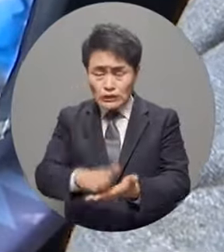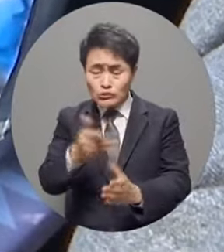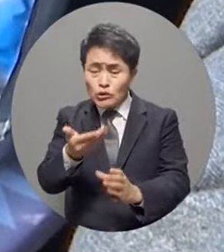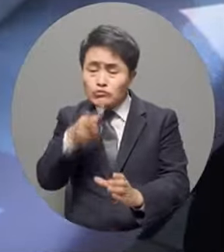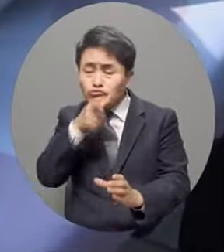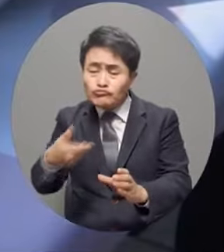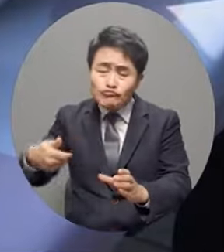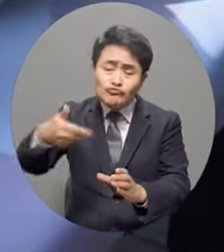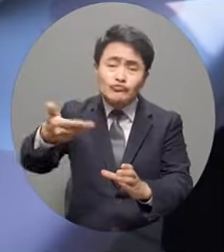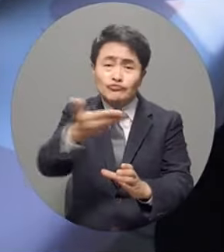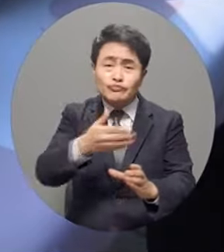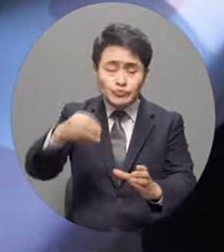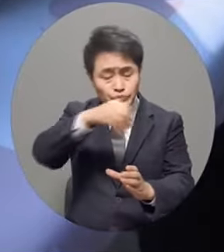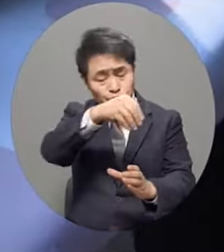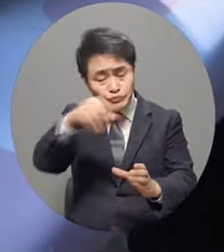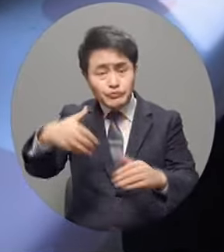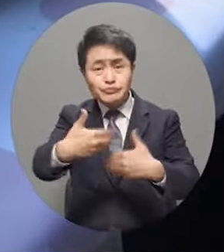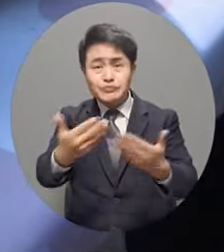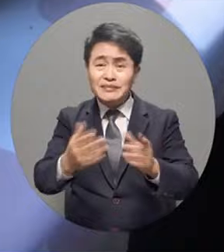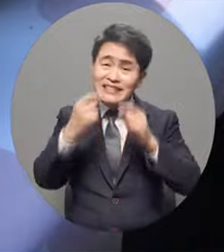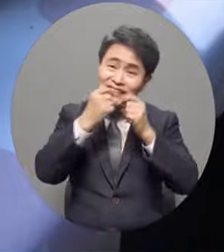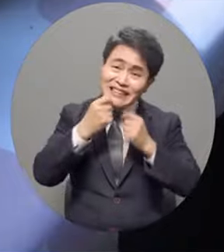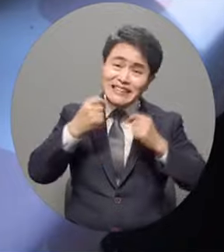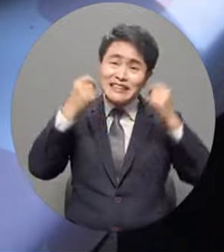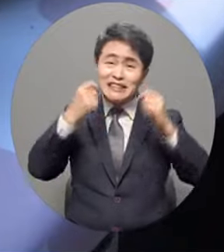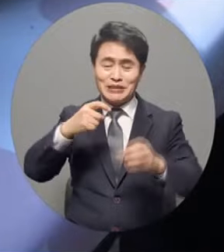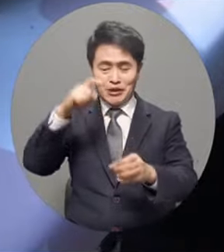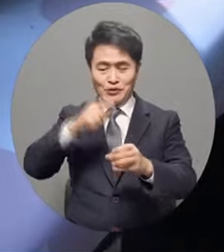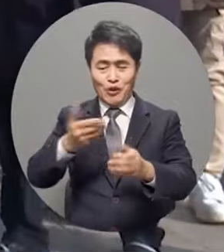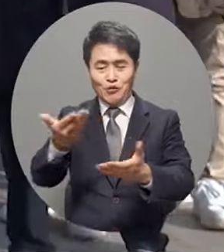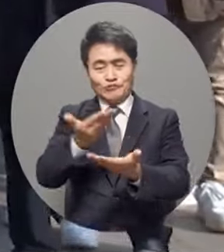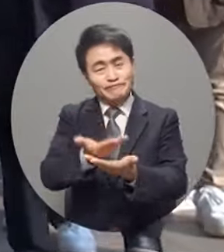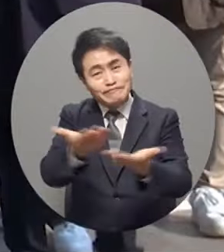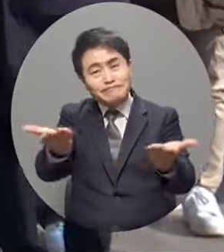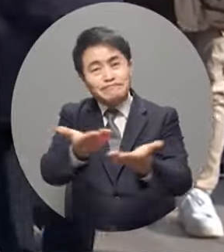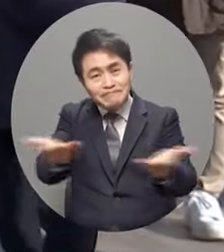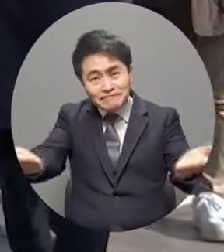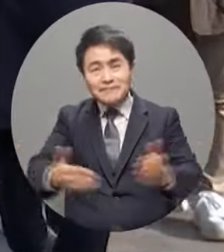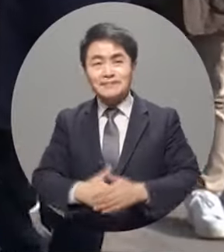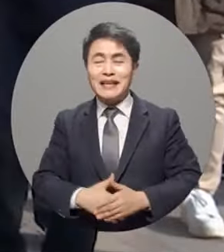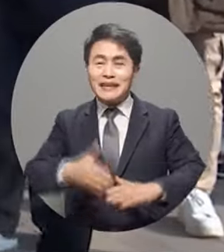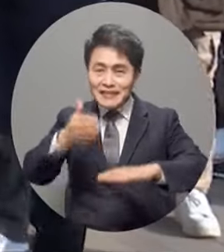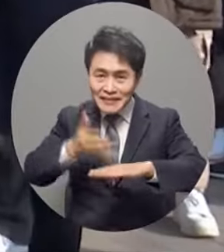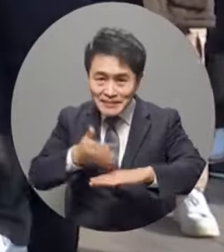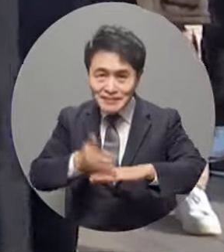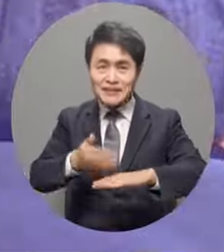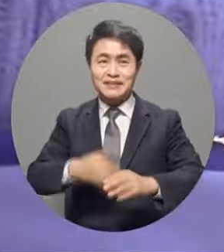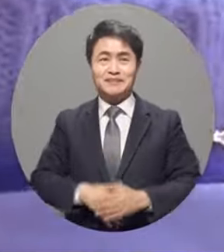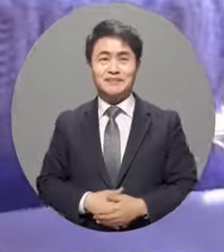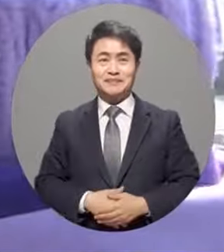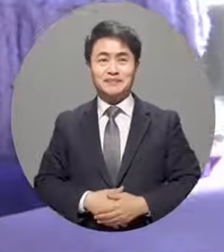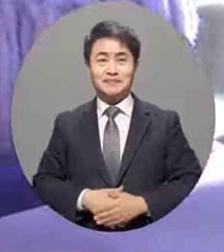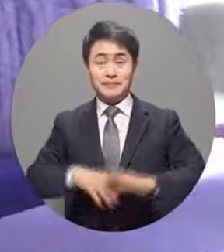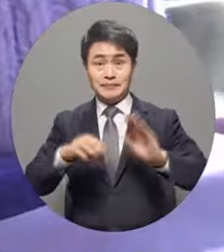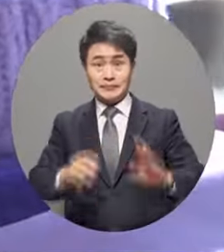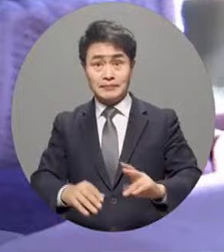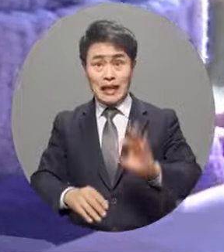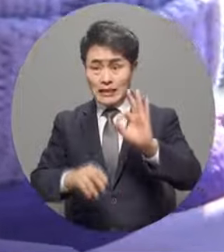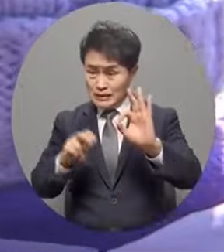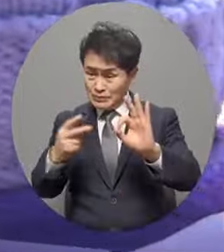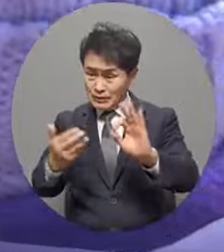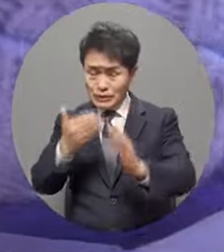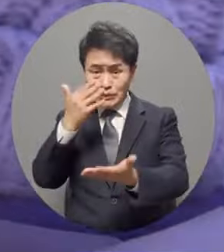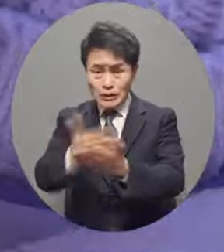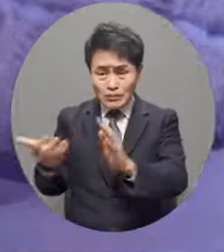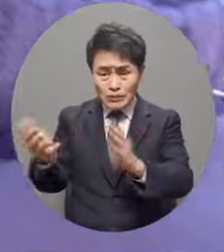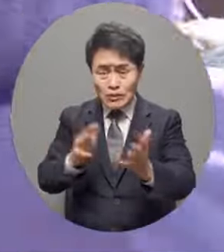끼얹고 고명도 올린 뒤 웃는 얼굴로 떡국을 건넵니다. 감사합니다. 12구 이태원 참사